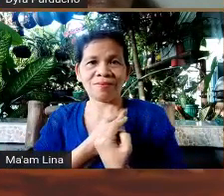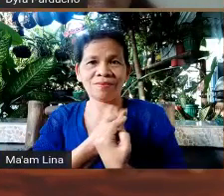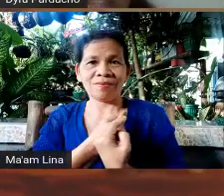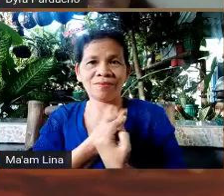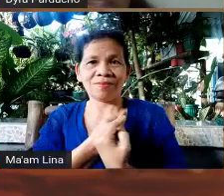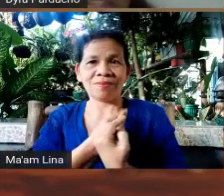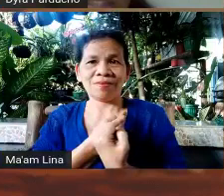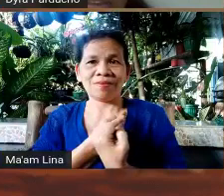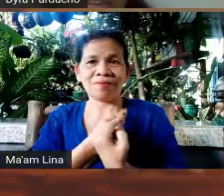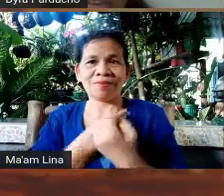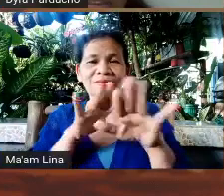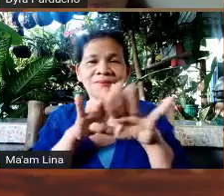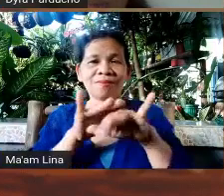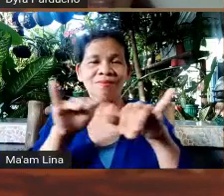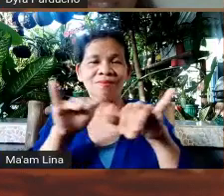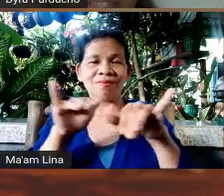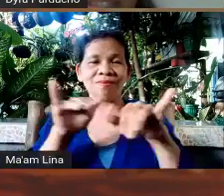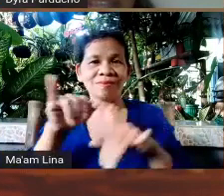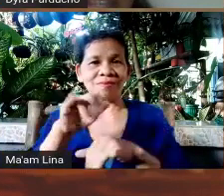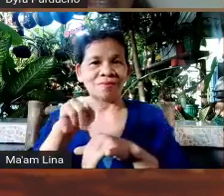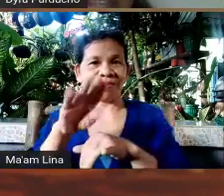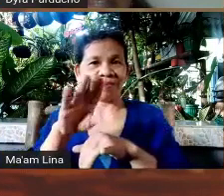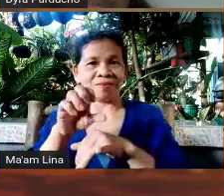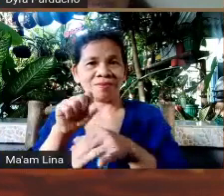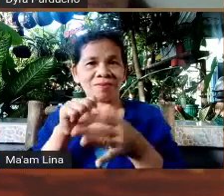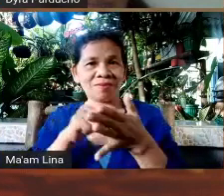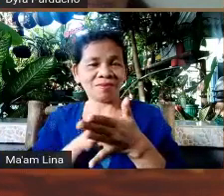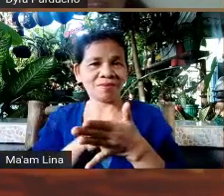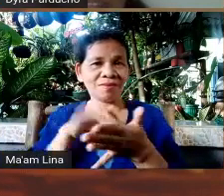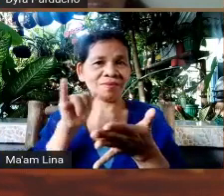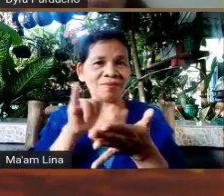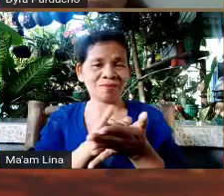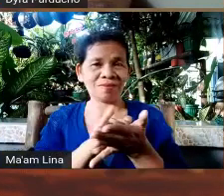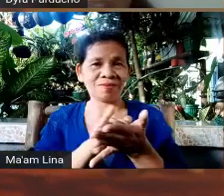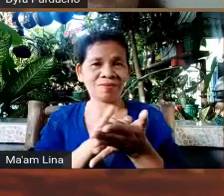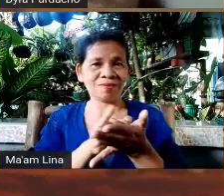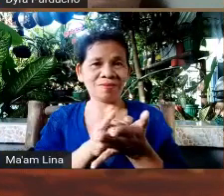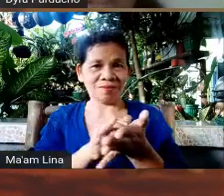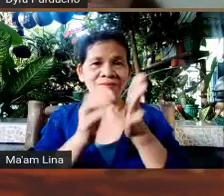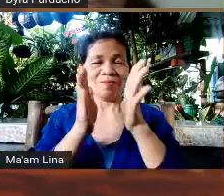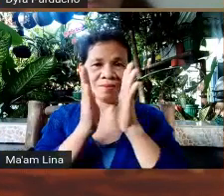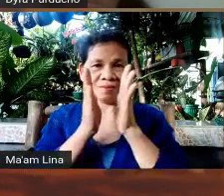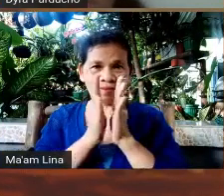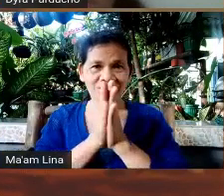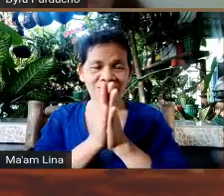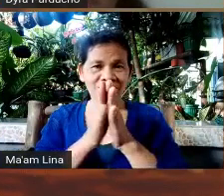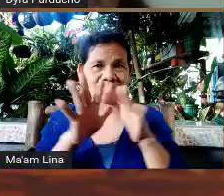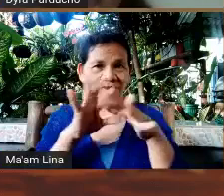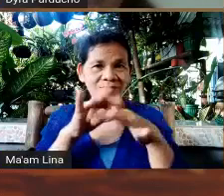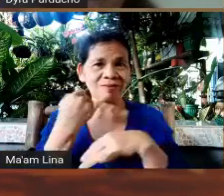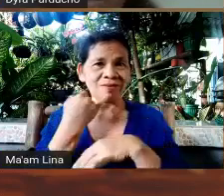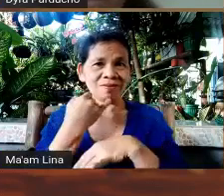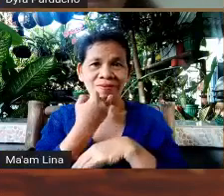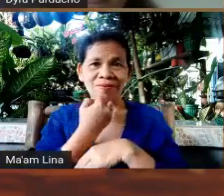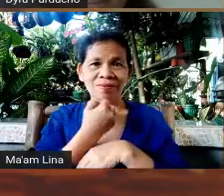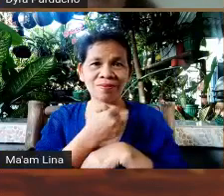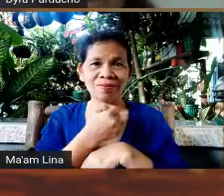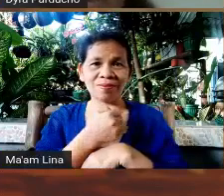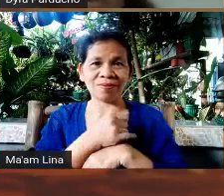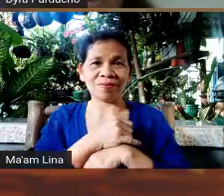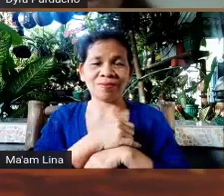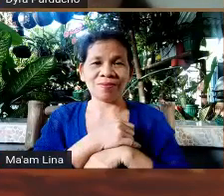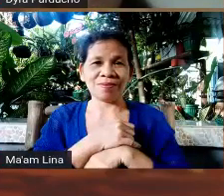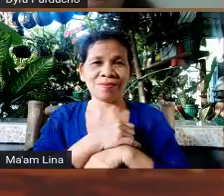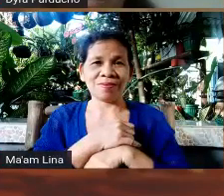Pati ang insenso na pumapataas na may panalangin ng bayan ng Israel. So yung pong mga bagay